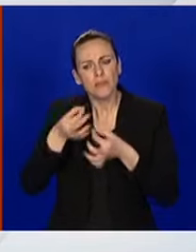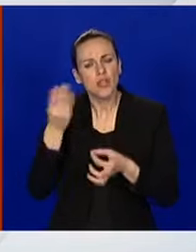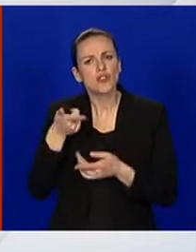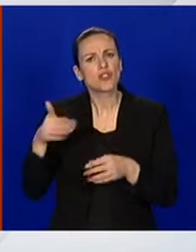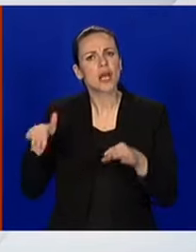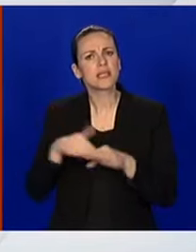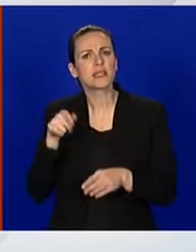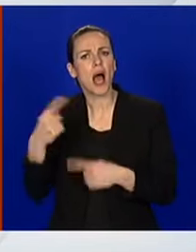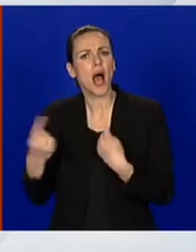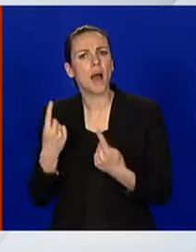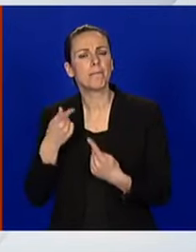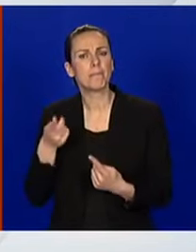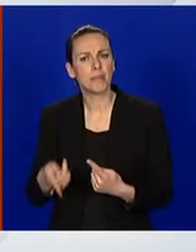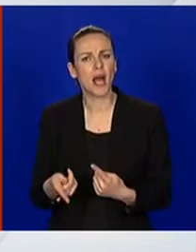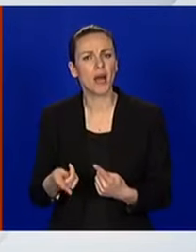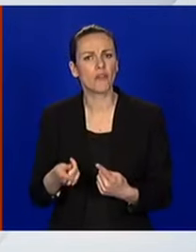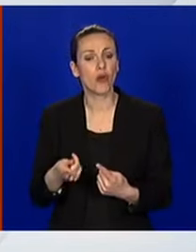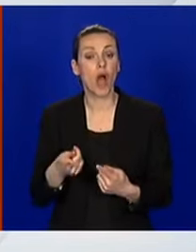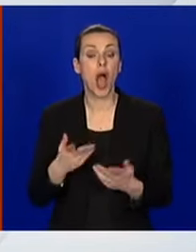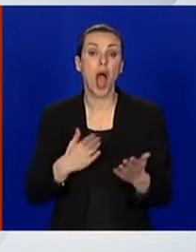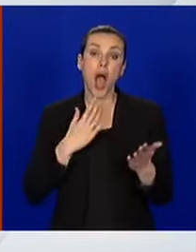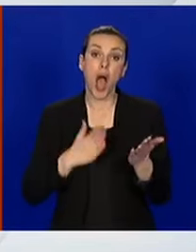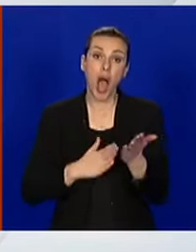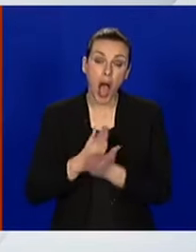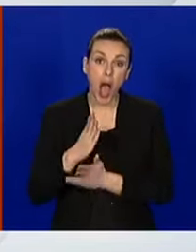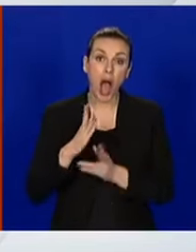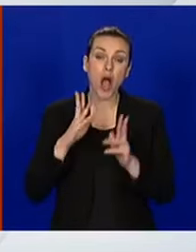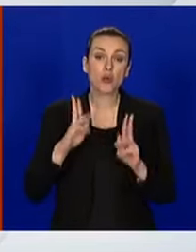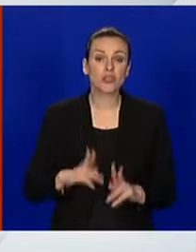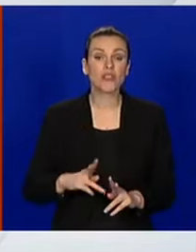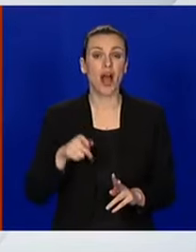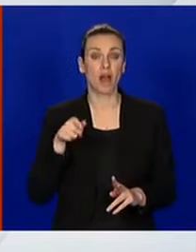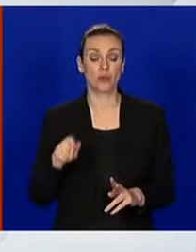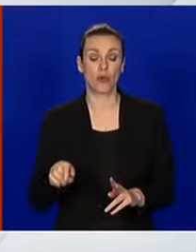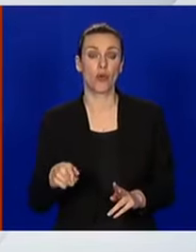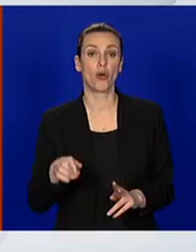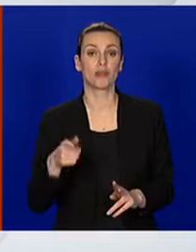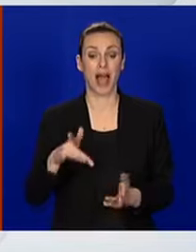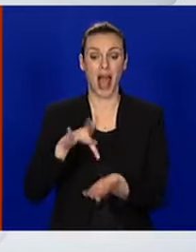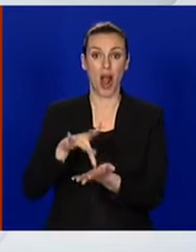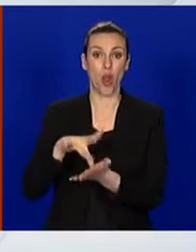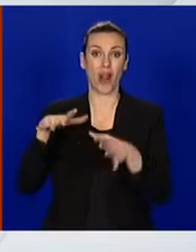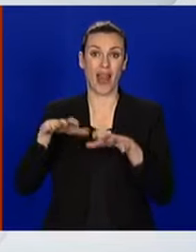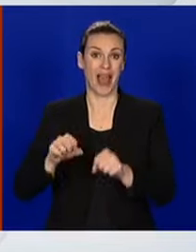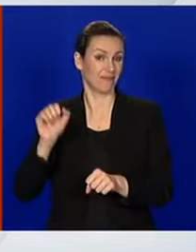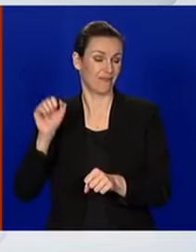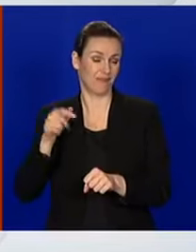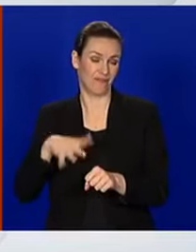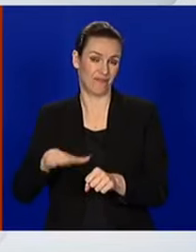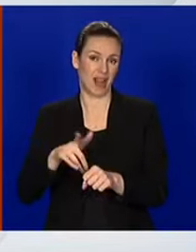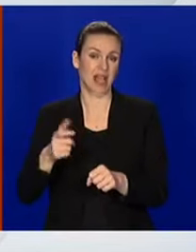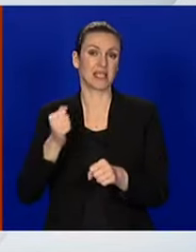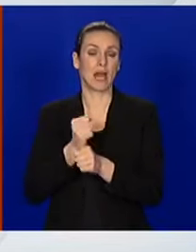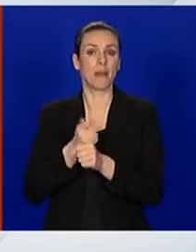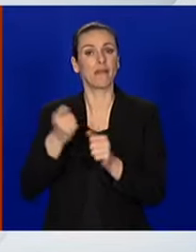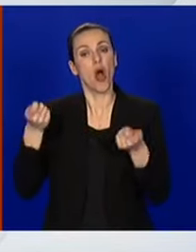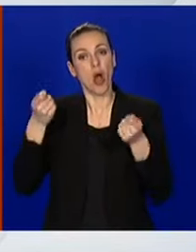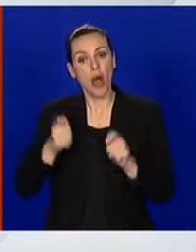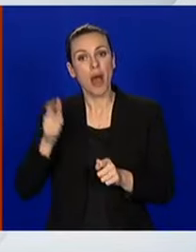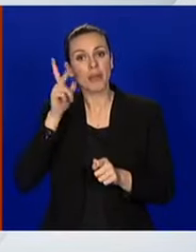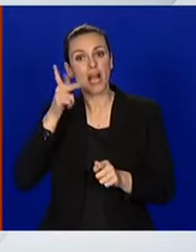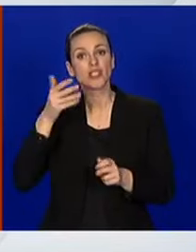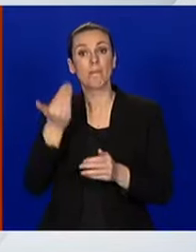zapravo radi. Međutim, ukoliko je pitanje da lokalna vlast donosi odluku o tome da se